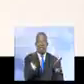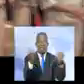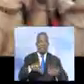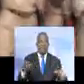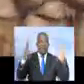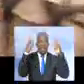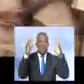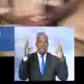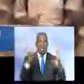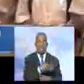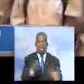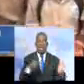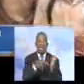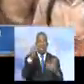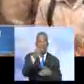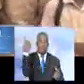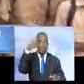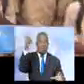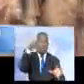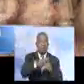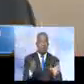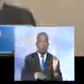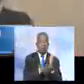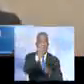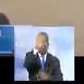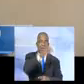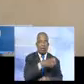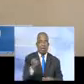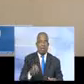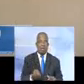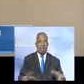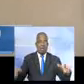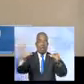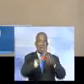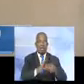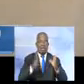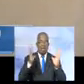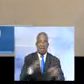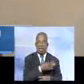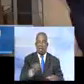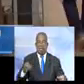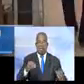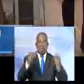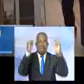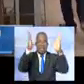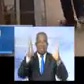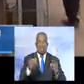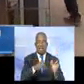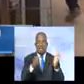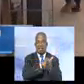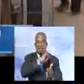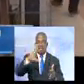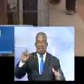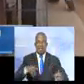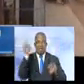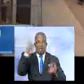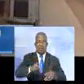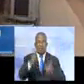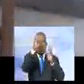pour participer à l'émergence. Le coordonnateur invite les enseignants et les élèves à respecter les mesures